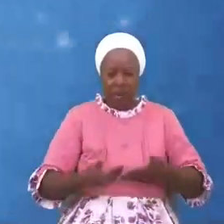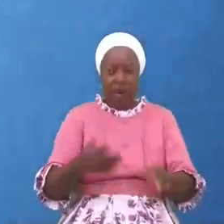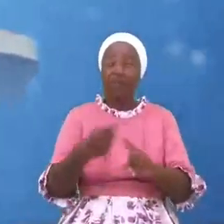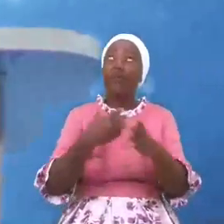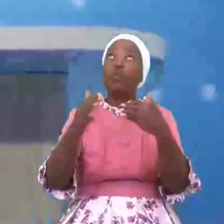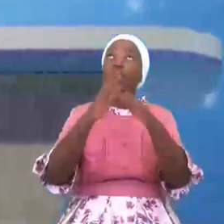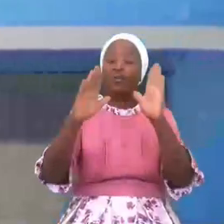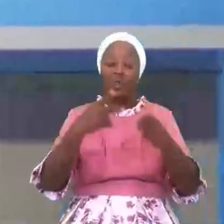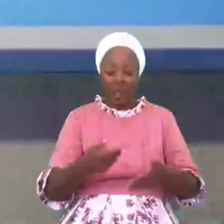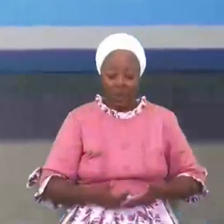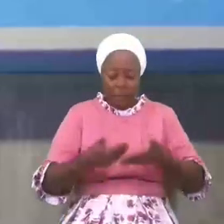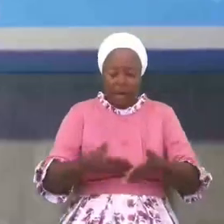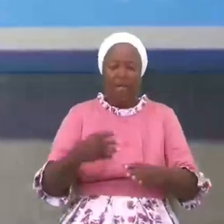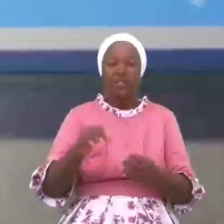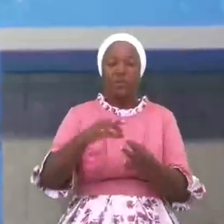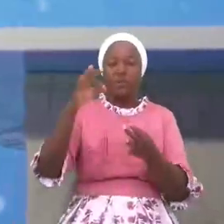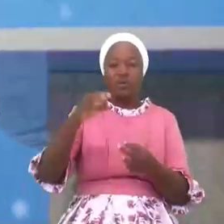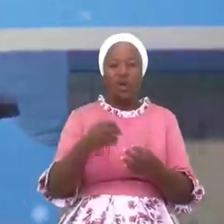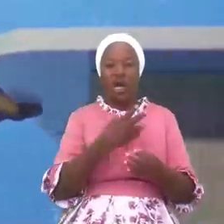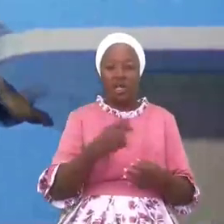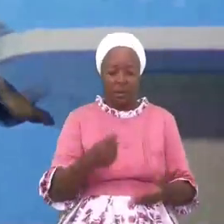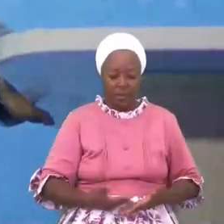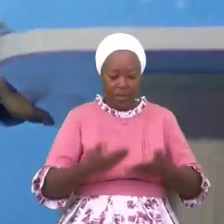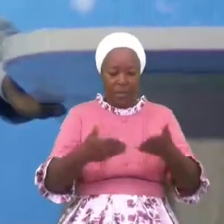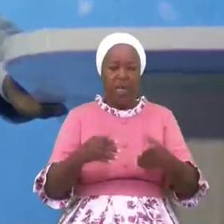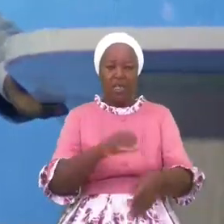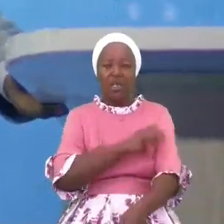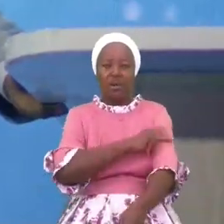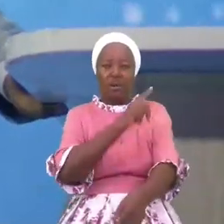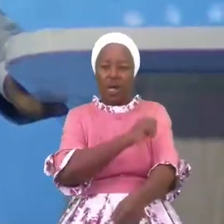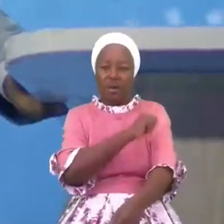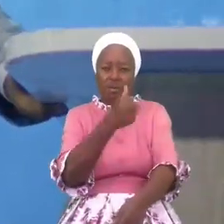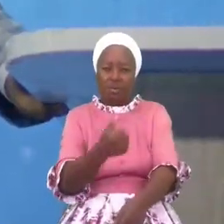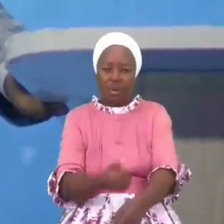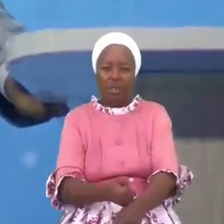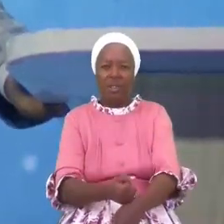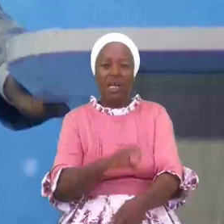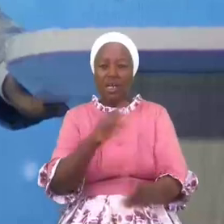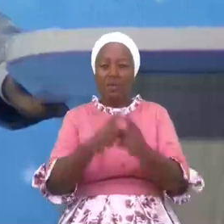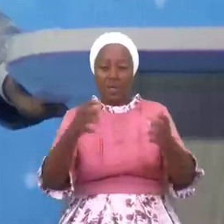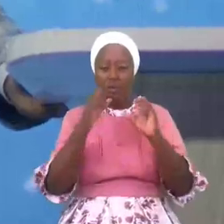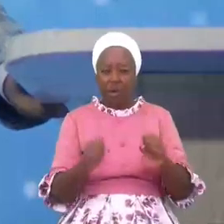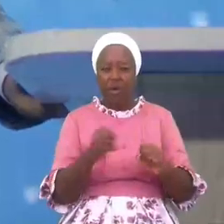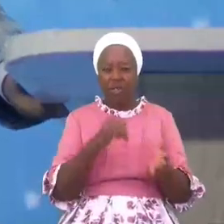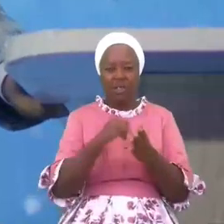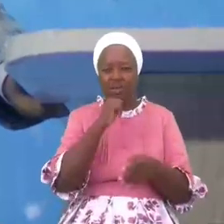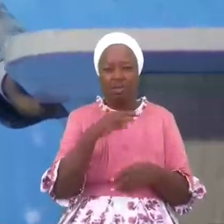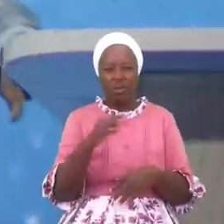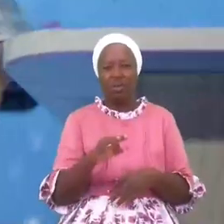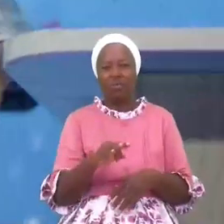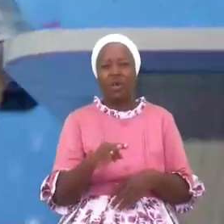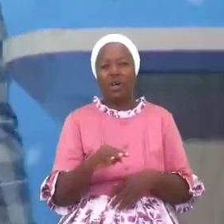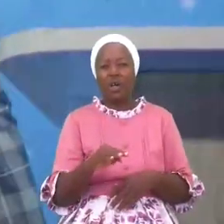la naissance spirituelle, et la naissance surnaturelle, elle n'est pas corruptible, mais par